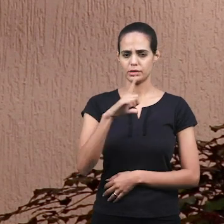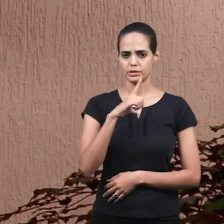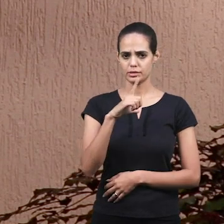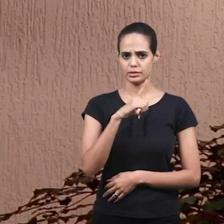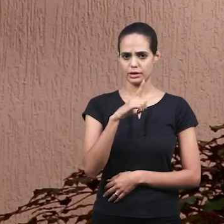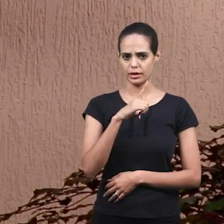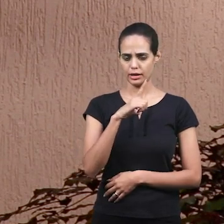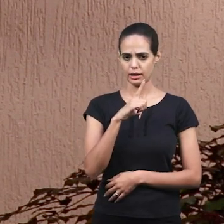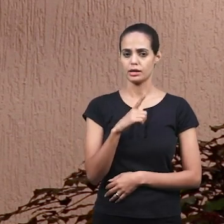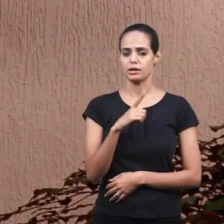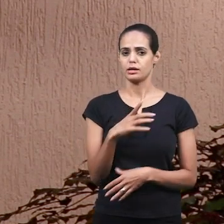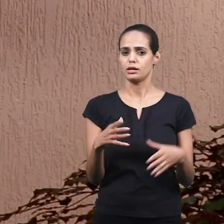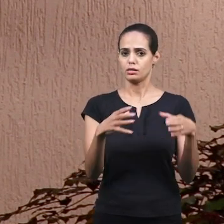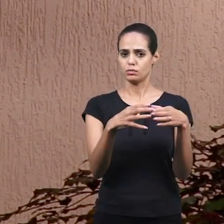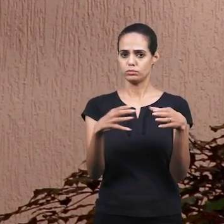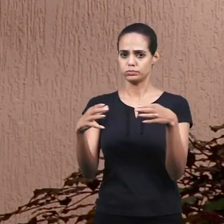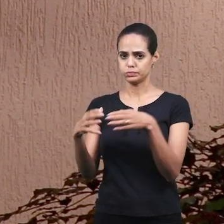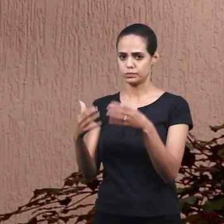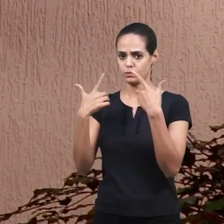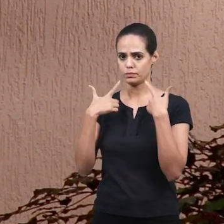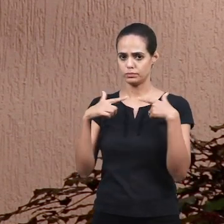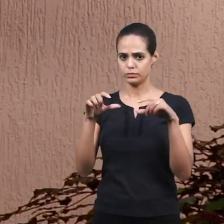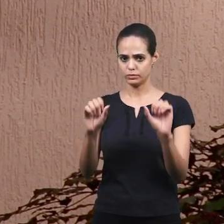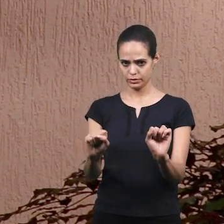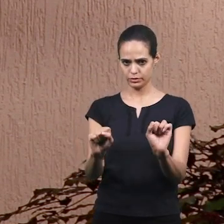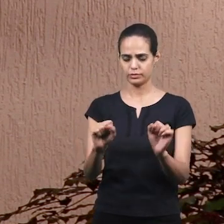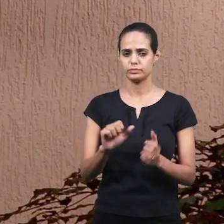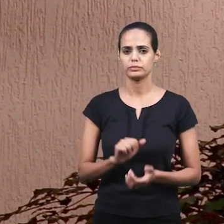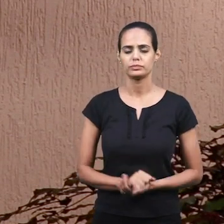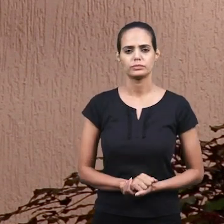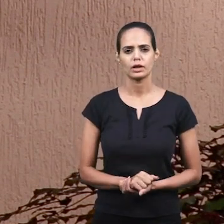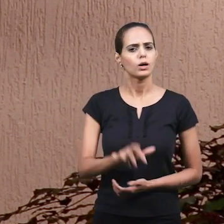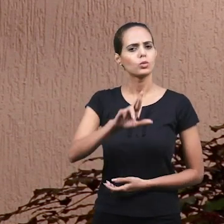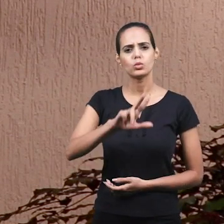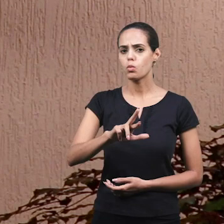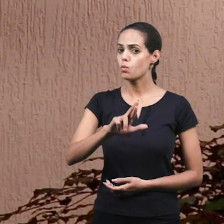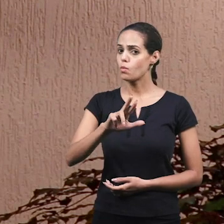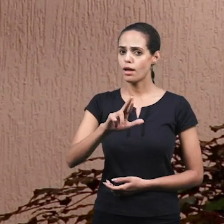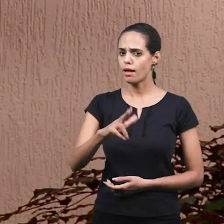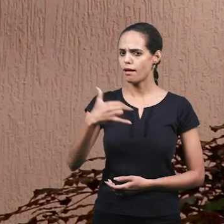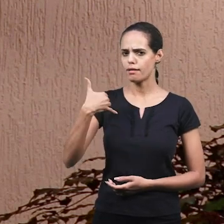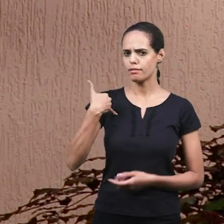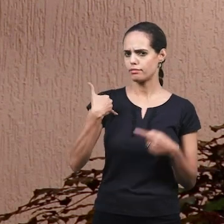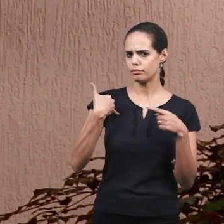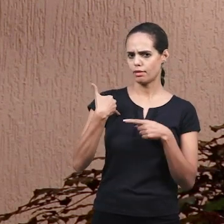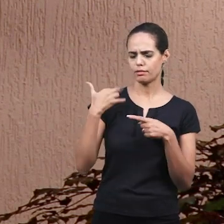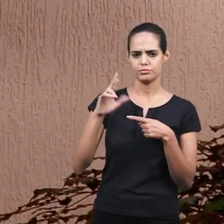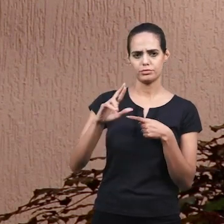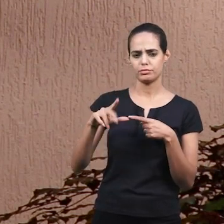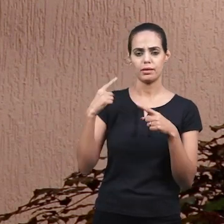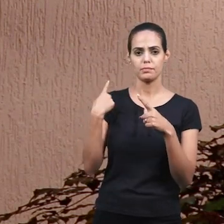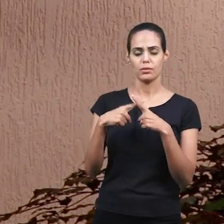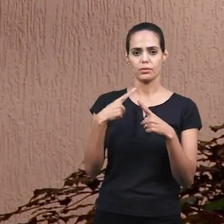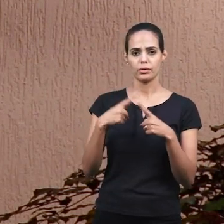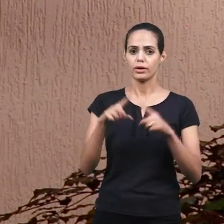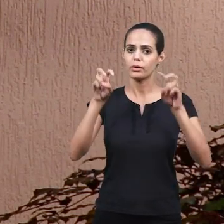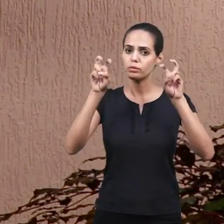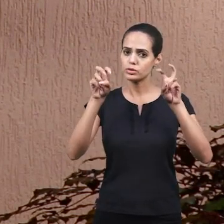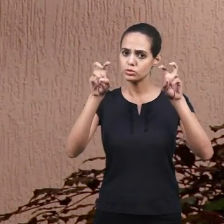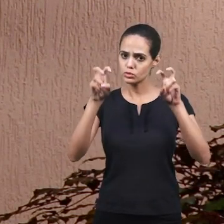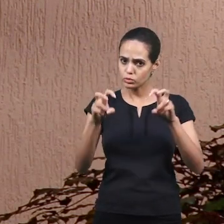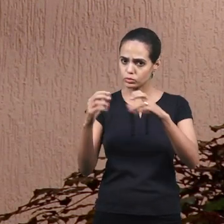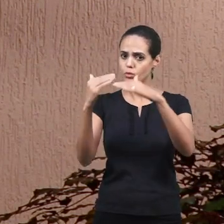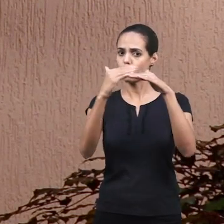laissé disponible 2 niveaux de complexité linguistique. Ici, n'est pas fait par l'âge de l'enfant, parce que le sujet est le même